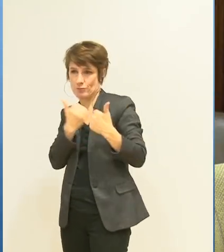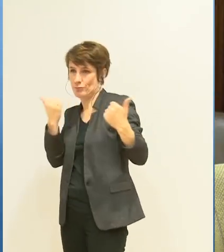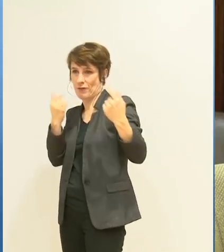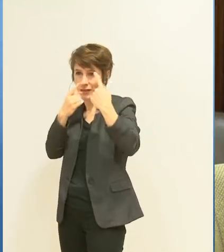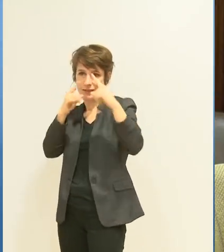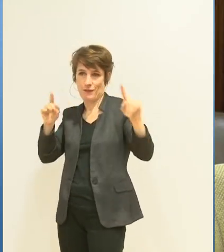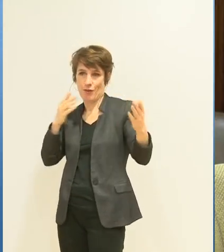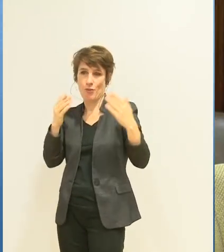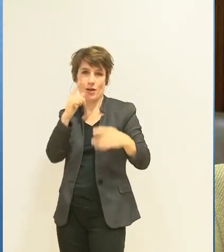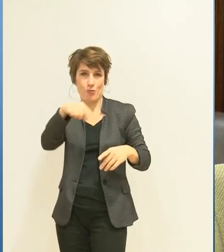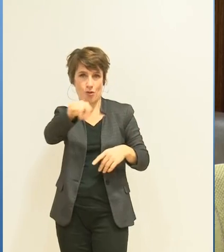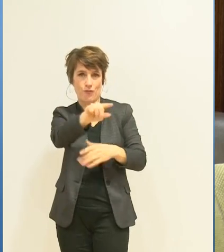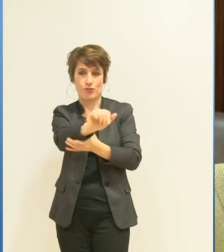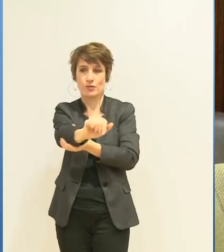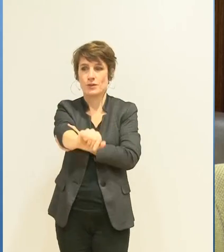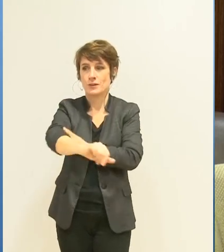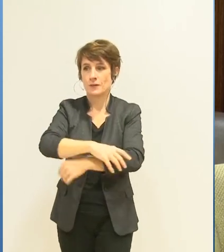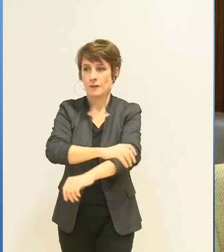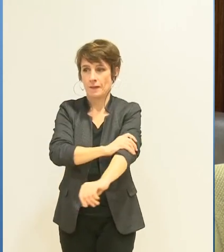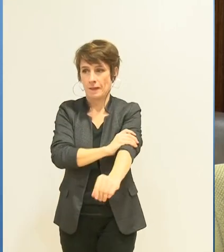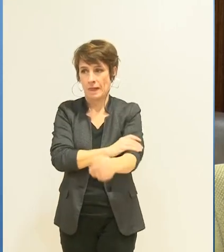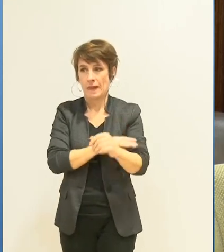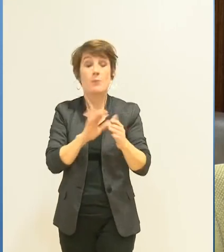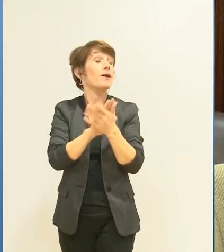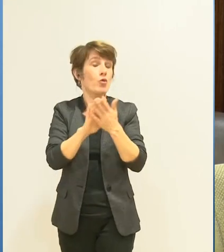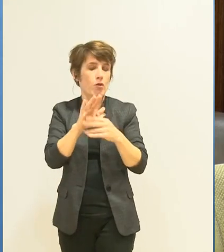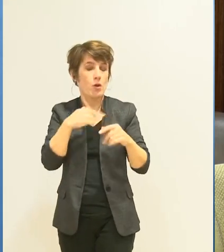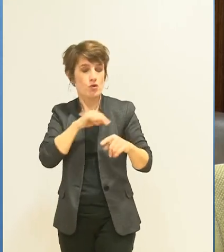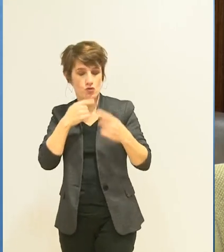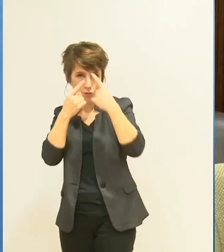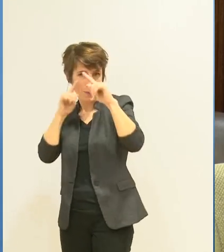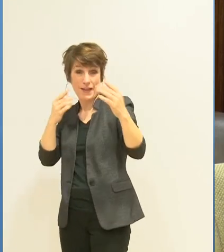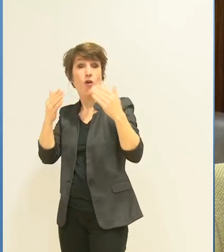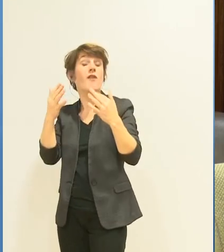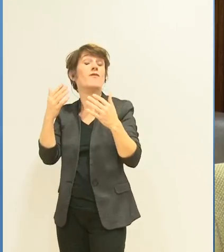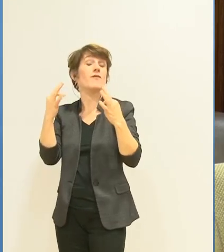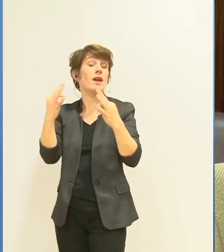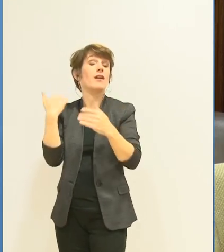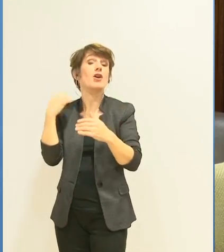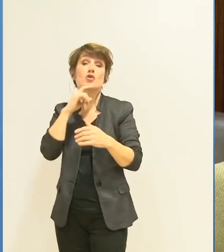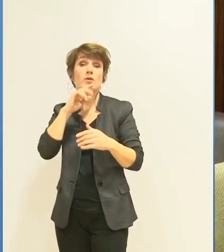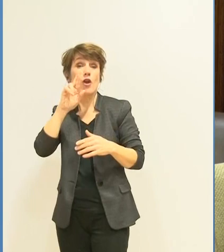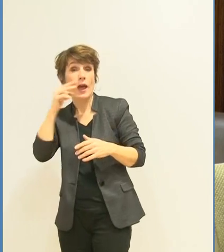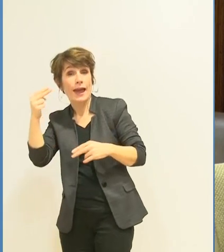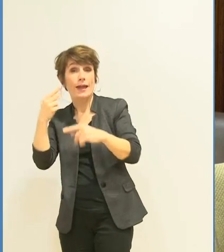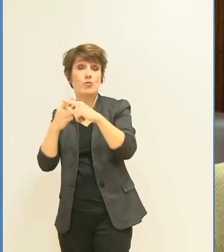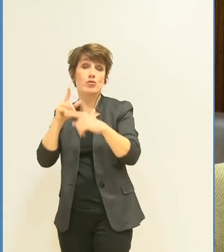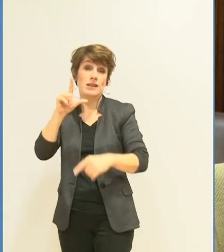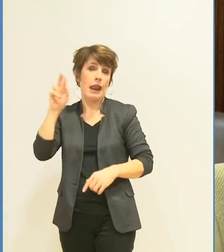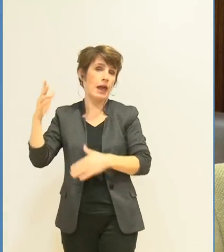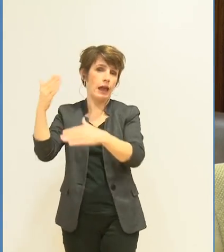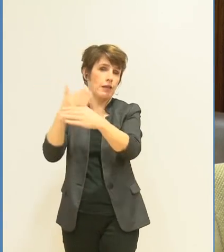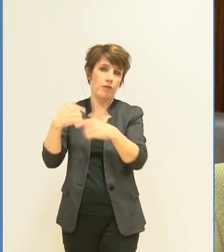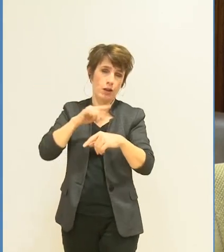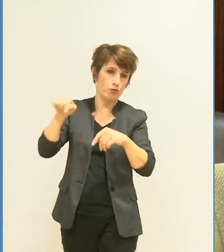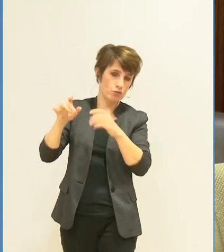oppose aux interventions précédentes notamment aux deux premières interventions il nous faut pour cela renforcer le service public municipal